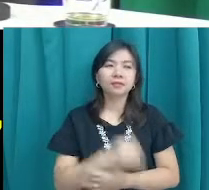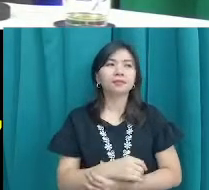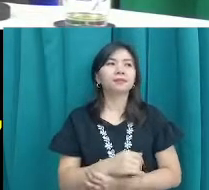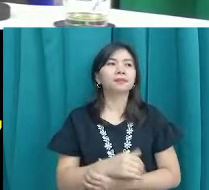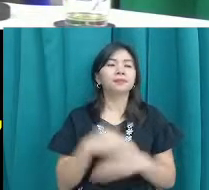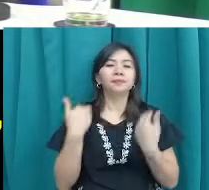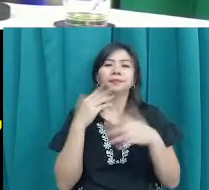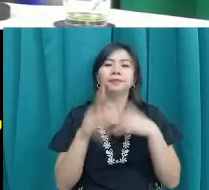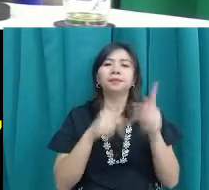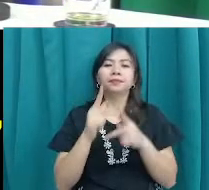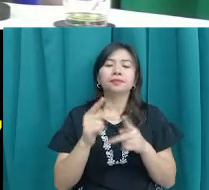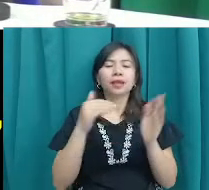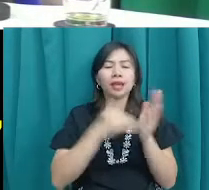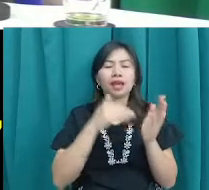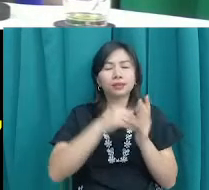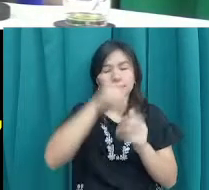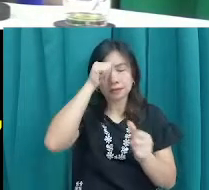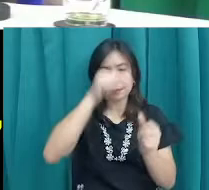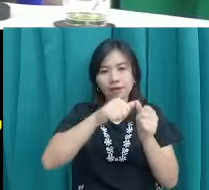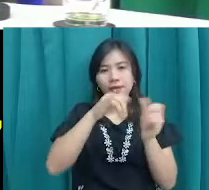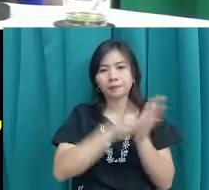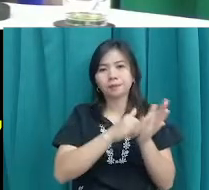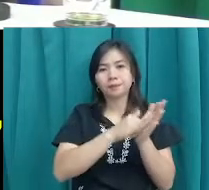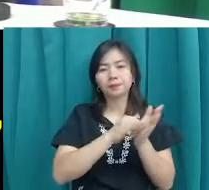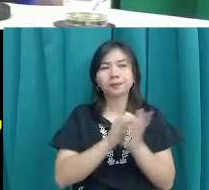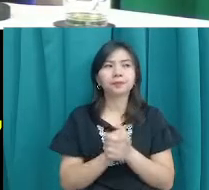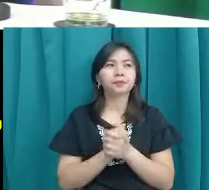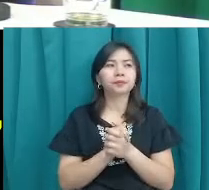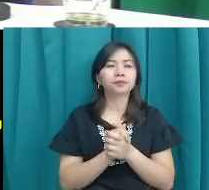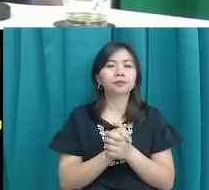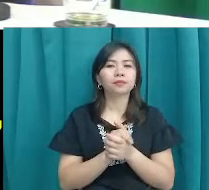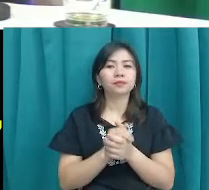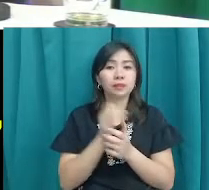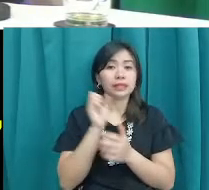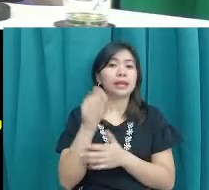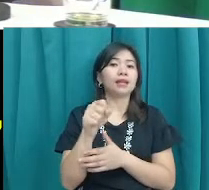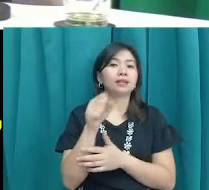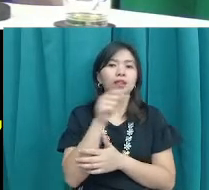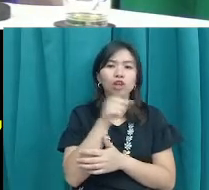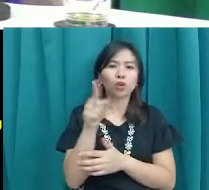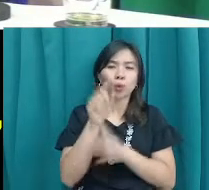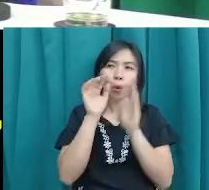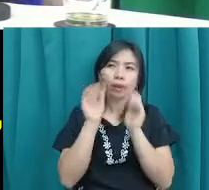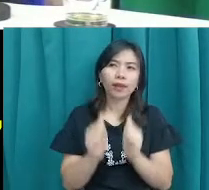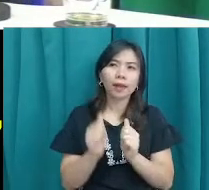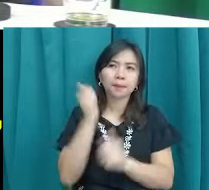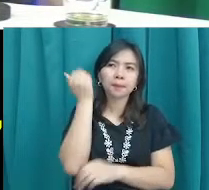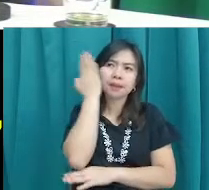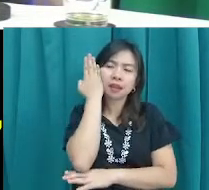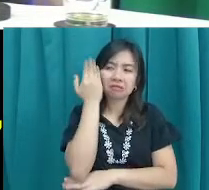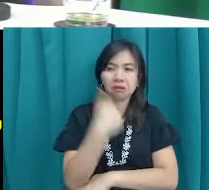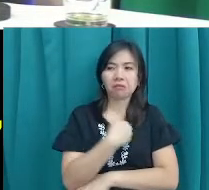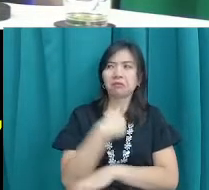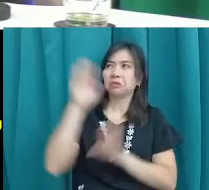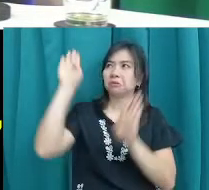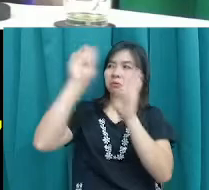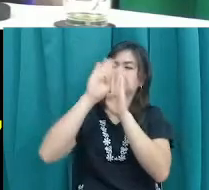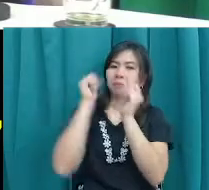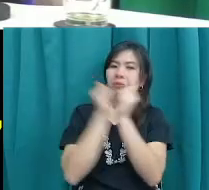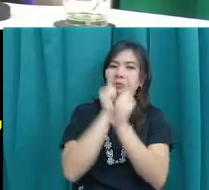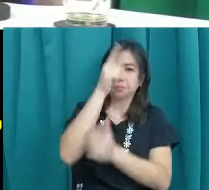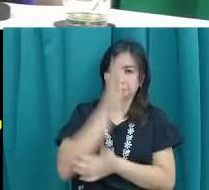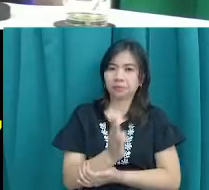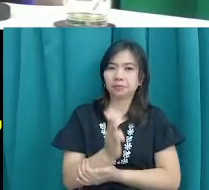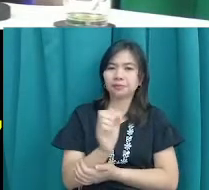young people, put this in mind. You see? Pwede ka magpanggap ng closeness mo sa Diyos eh. You see? Pwede